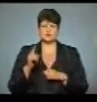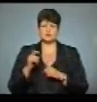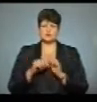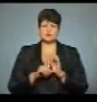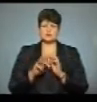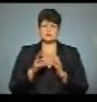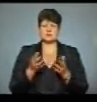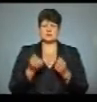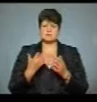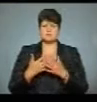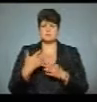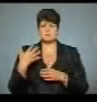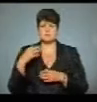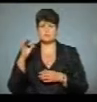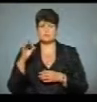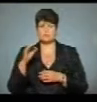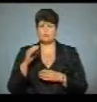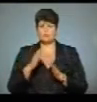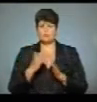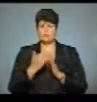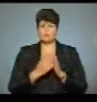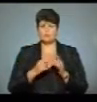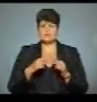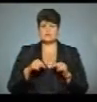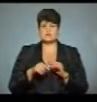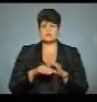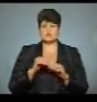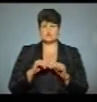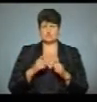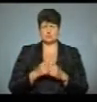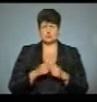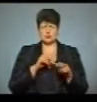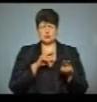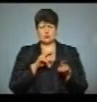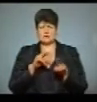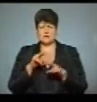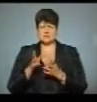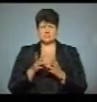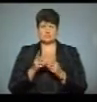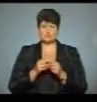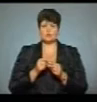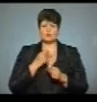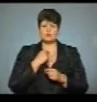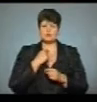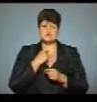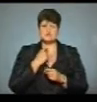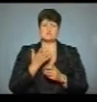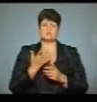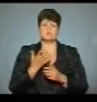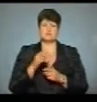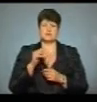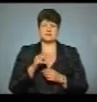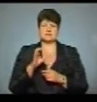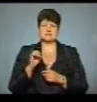163 прийняли близько 50 протоколів від дільничних виборчих комісій. Спостерігач за підрахунком голосів від кандидата в нардепи